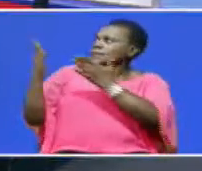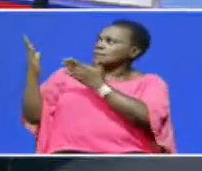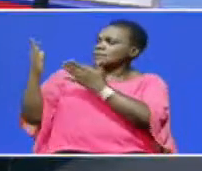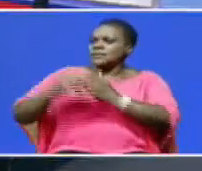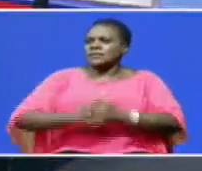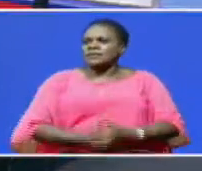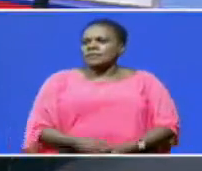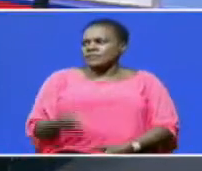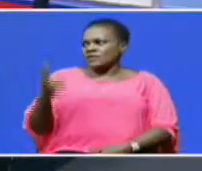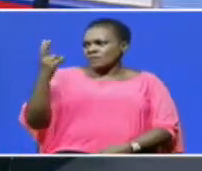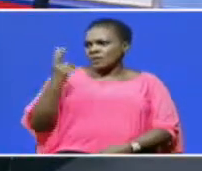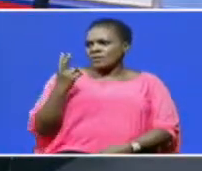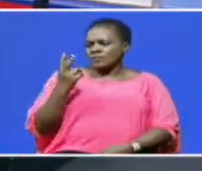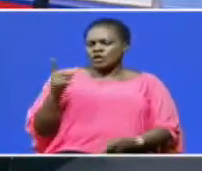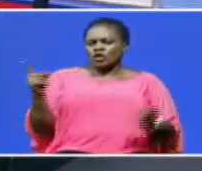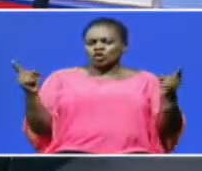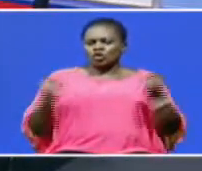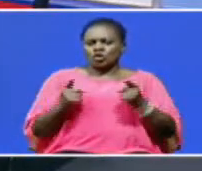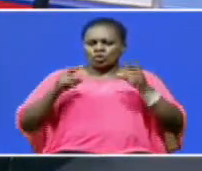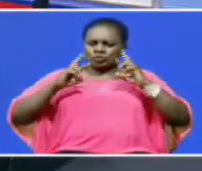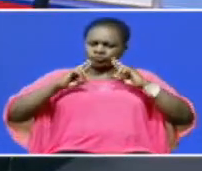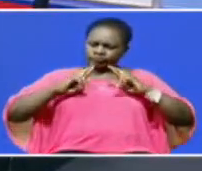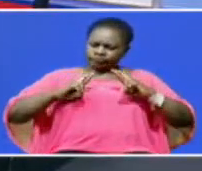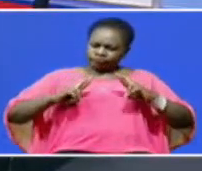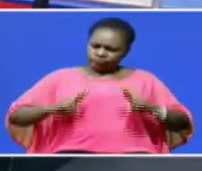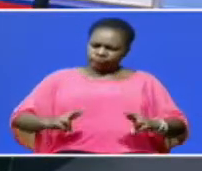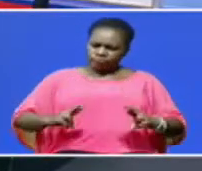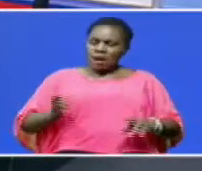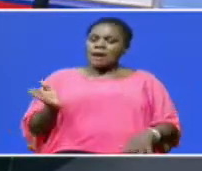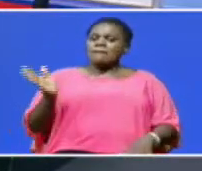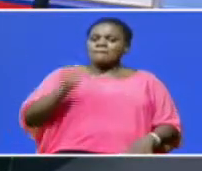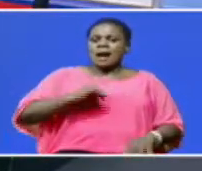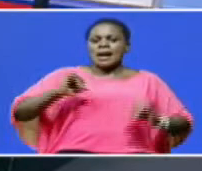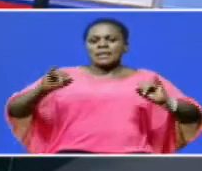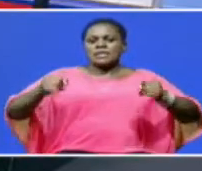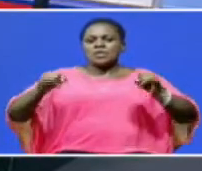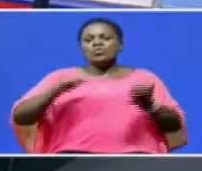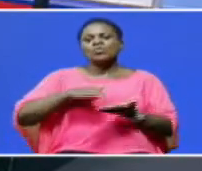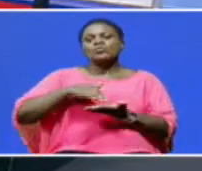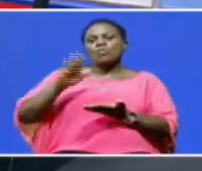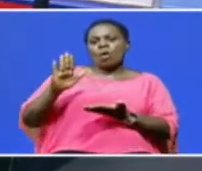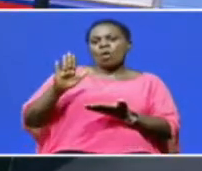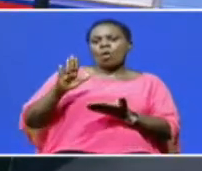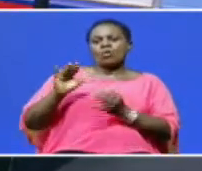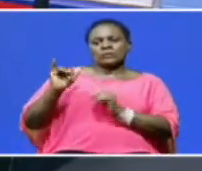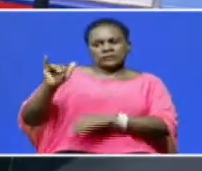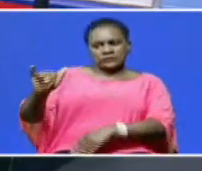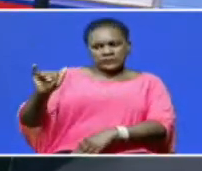Na mtazamaji, tupate mapumziko mafupi kabisa na kisha turejee na taarifa zaidi, usiende mbali.